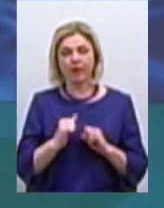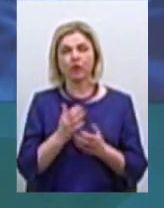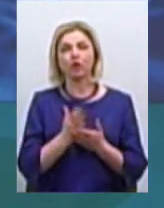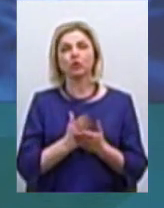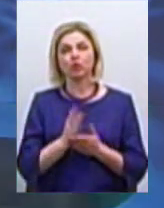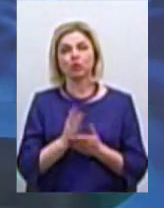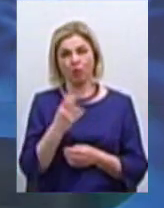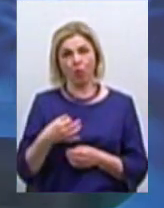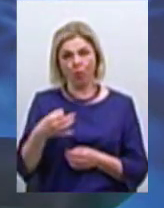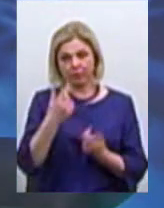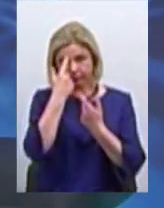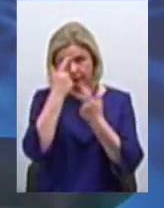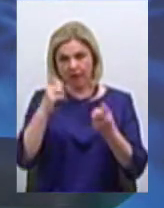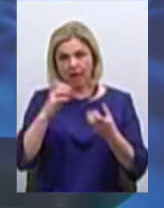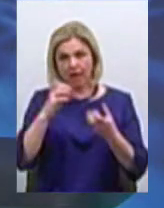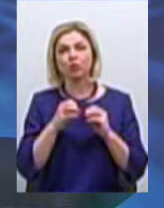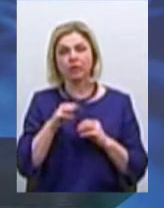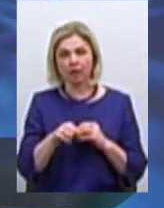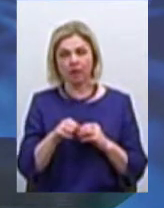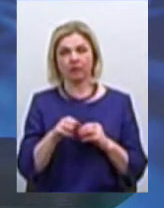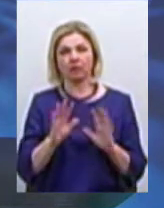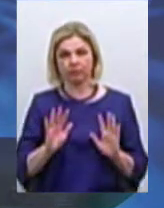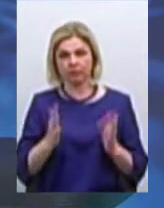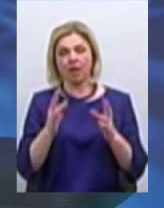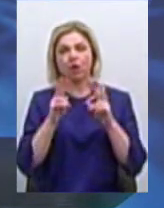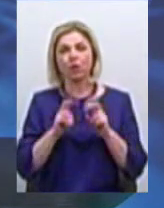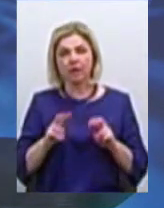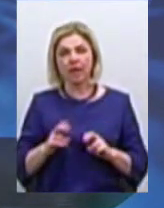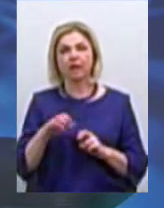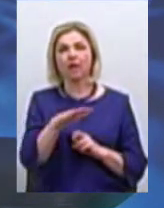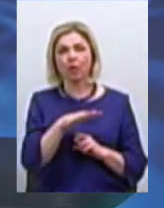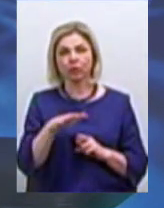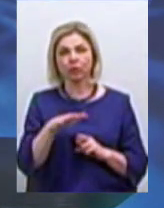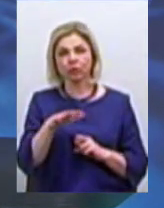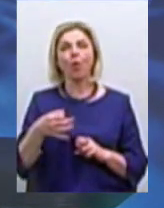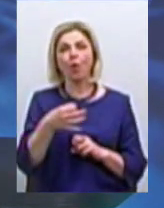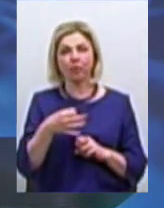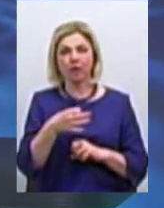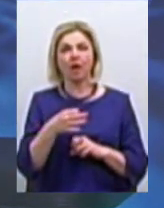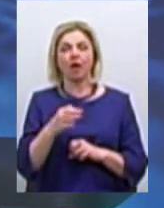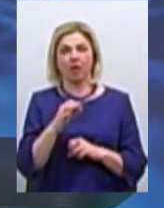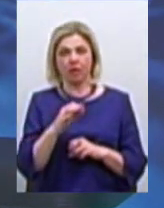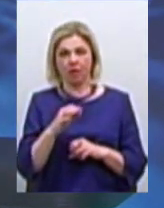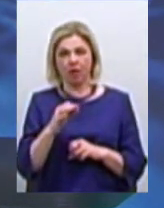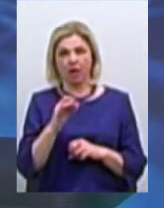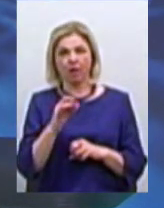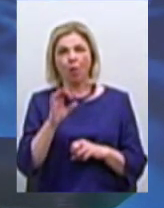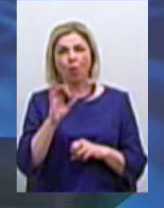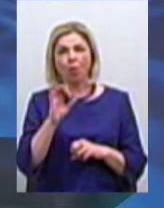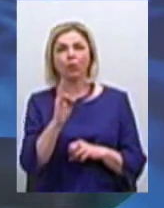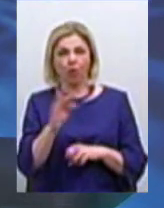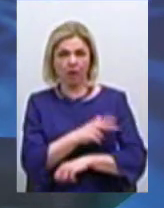Миколаївській області оприлюднили результати епізоотичного розслідування на території обласної онколікарні. Там виявлено